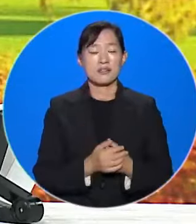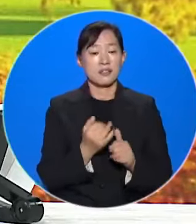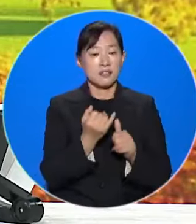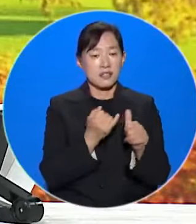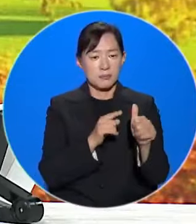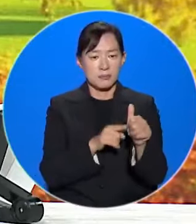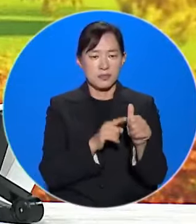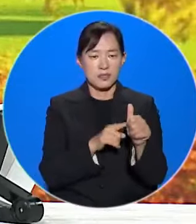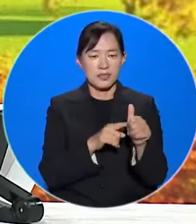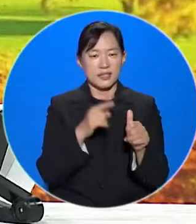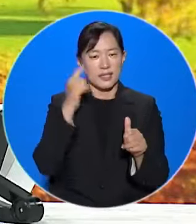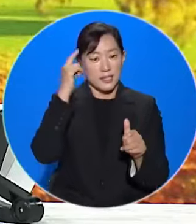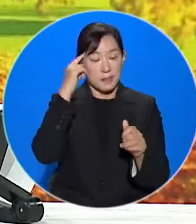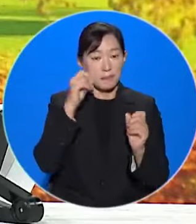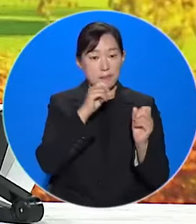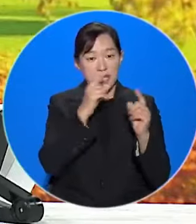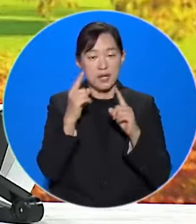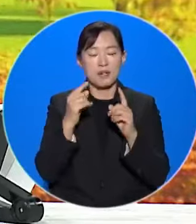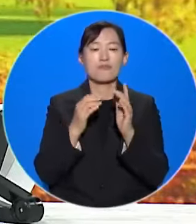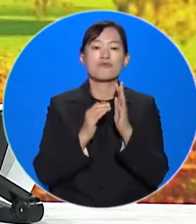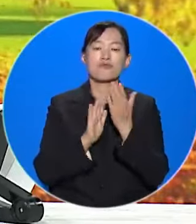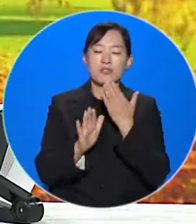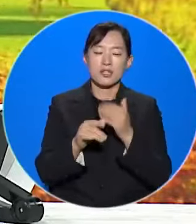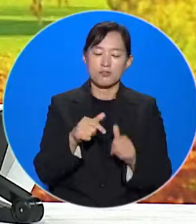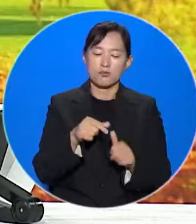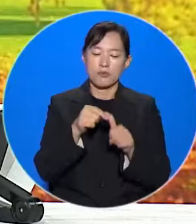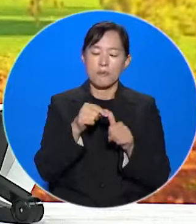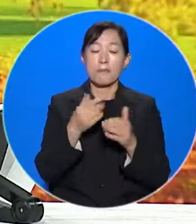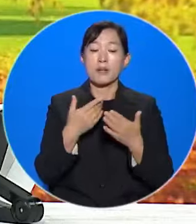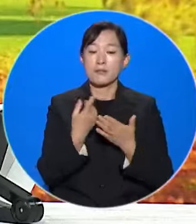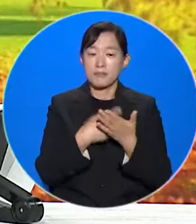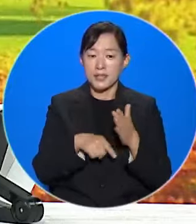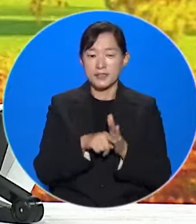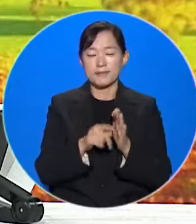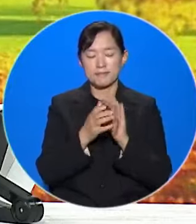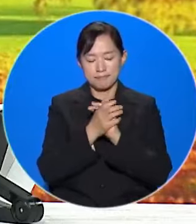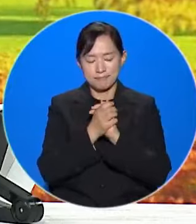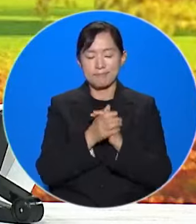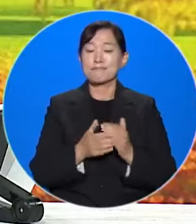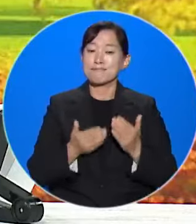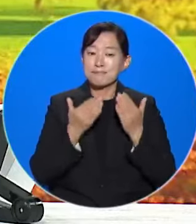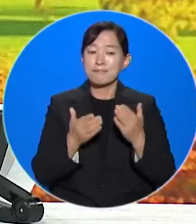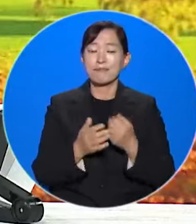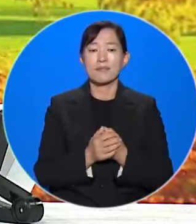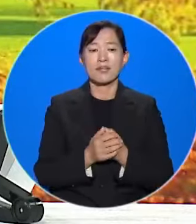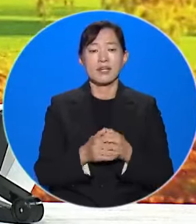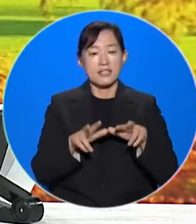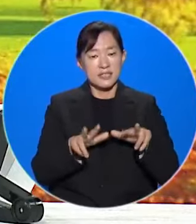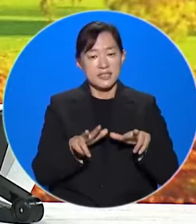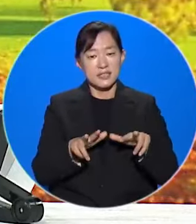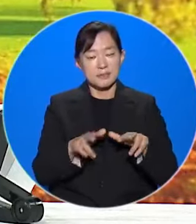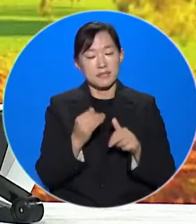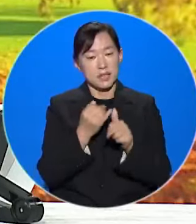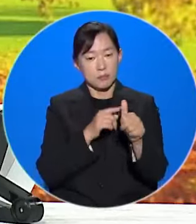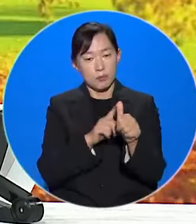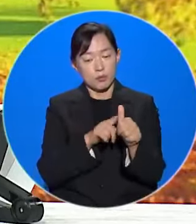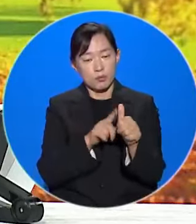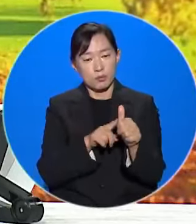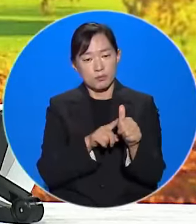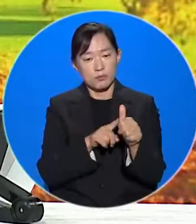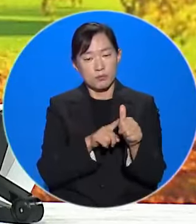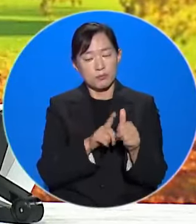어쨌든 의식을 회복하셔서 우리 구원 네. 받을 수 있도록 그렇게 기도하고 네. 지금 그러면